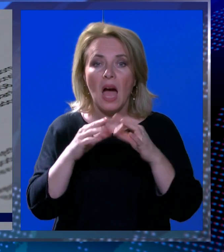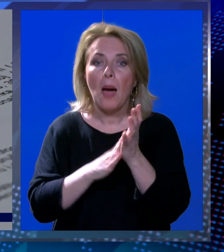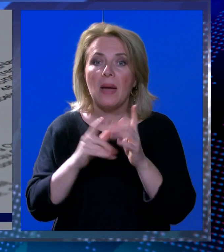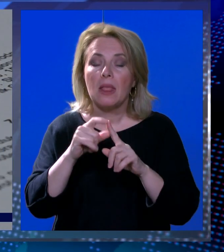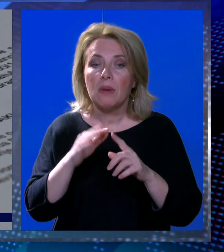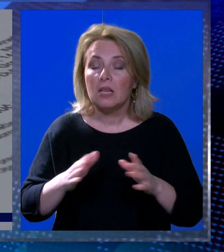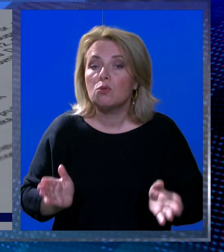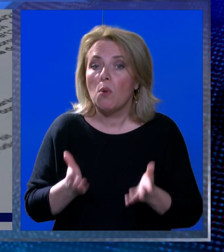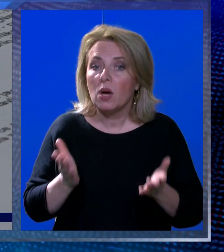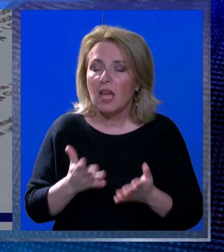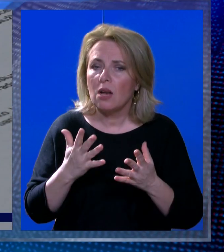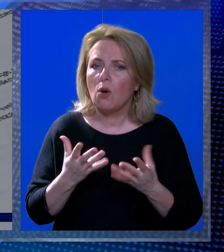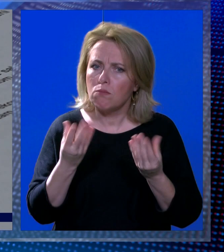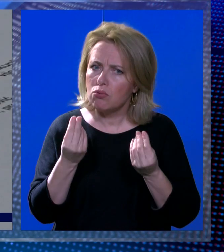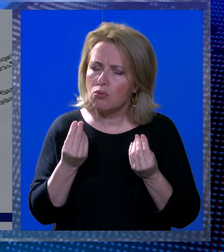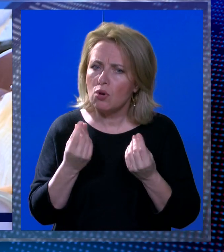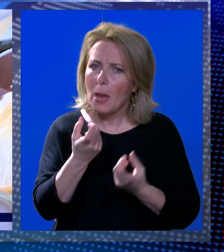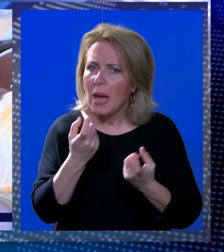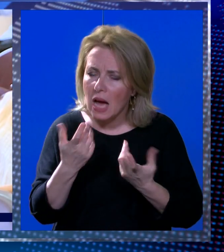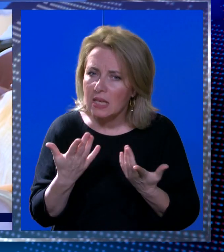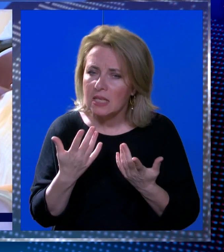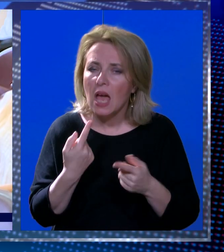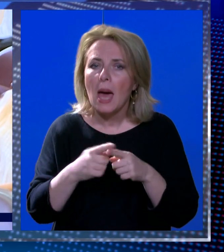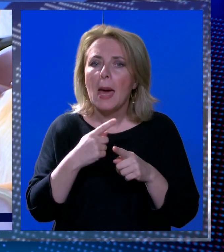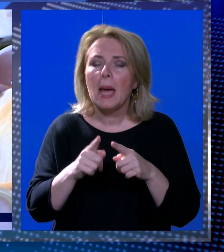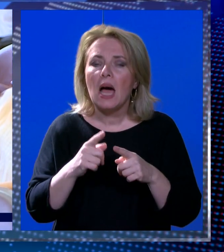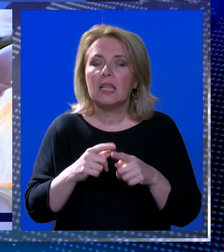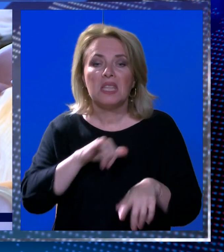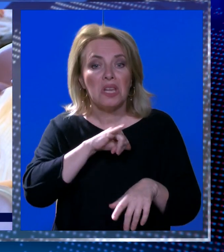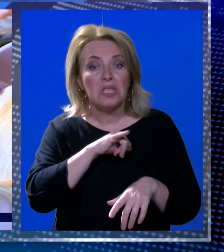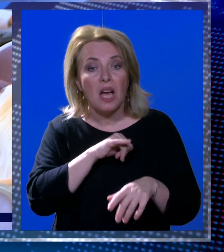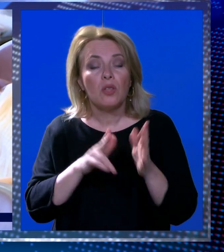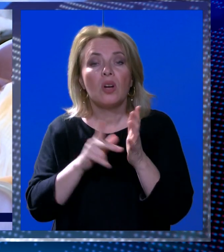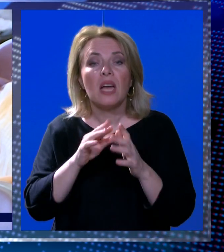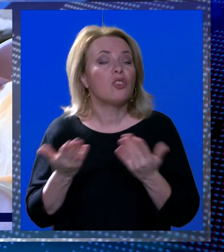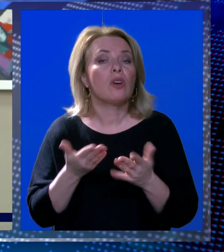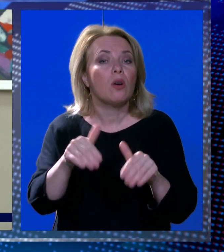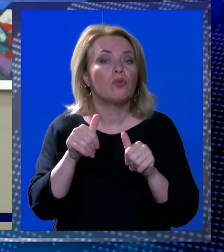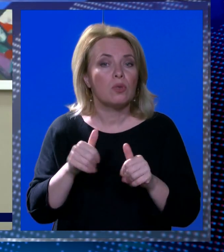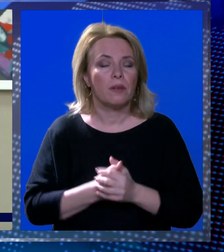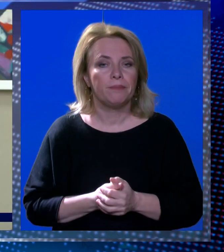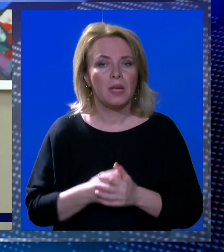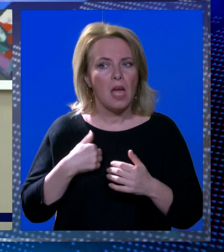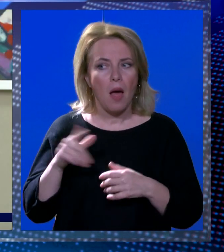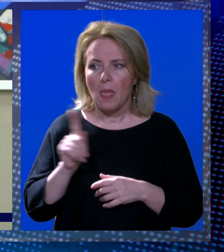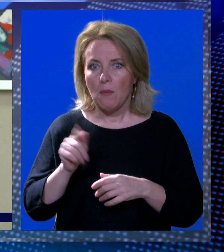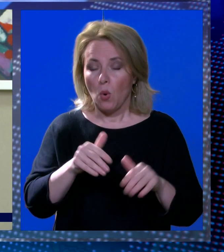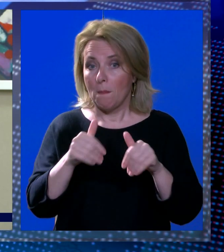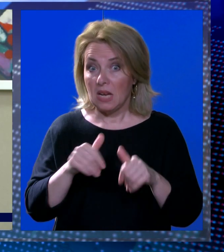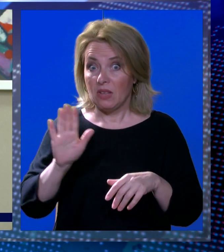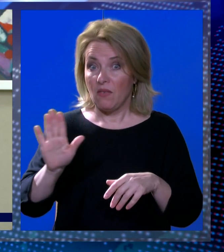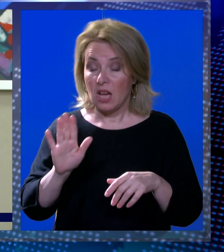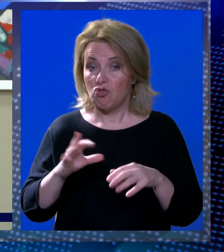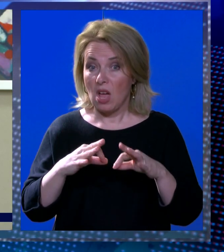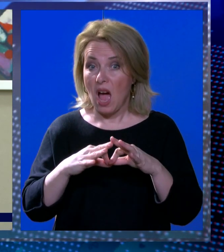ovi amandmani svojedobno pokrenuli buru reakcija zbog iznimno zanimljivog načina na koji su usvojeni. Nažalost, ne mogu prihvatiti vaše